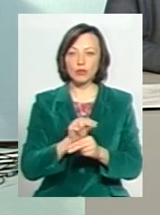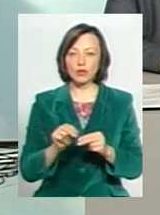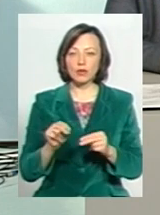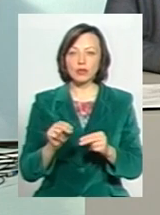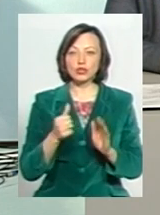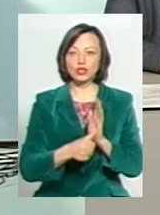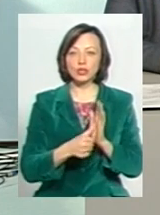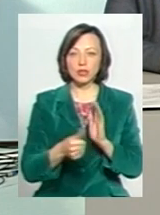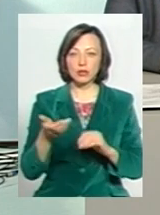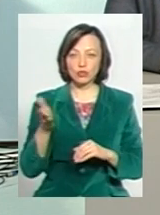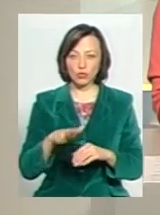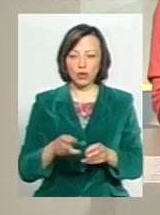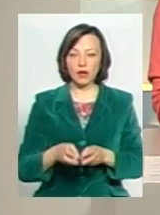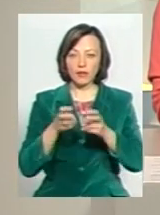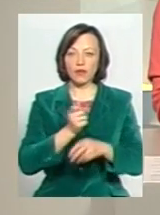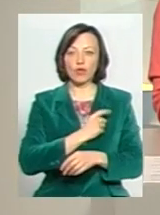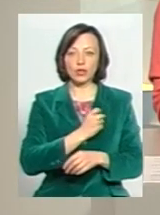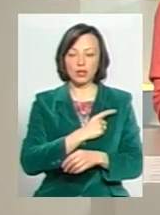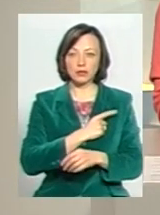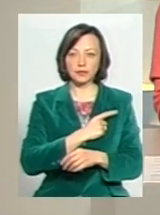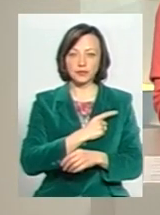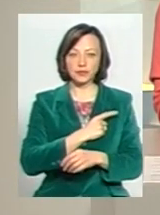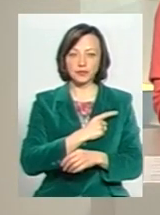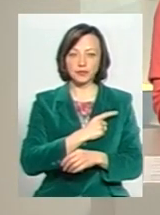відремонтували 60 підйомників, в Одесі